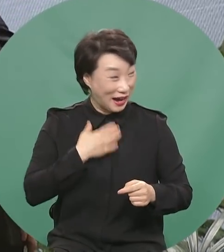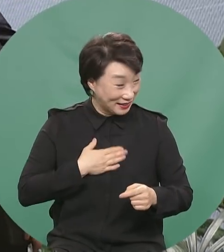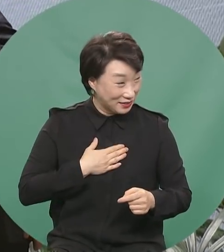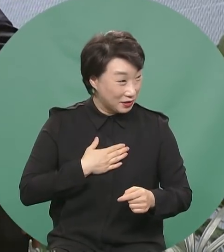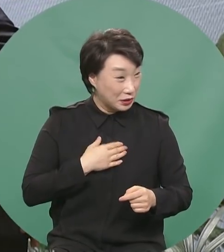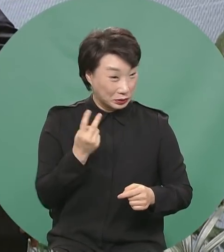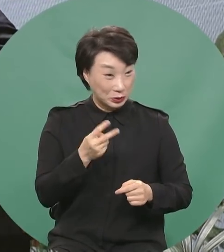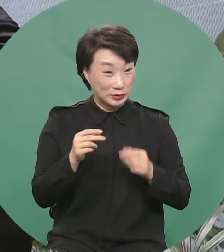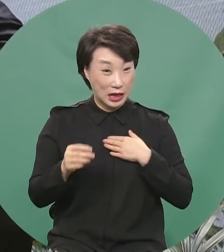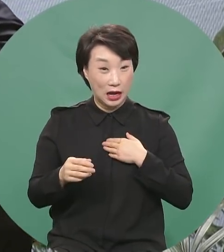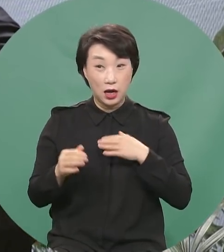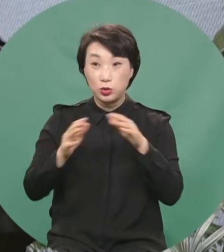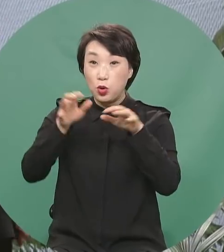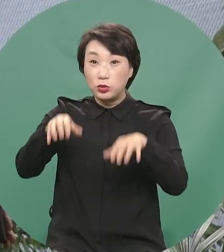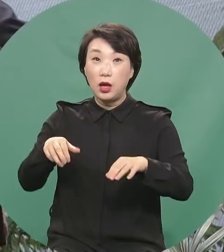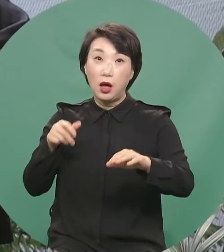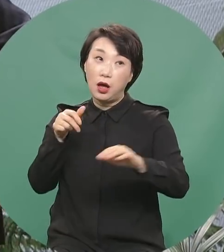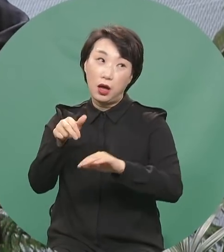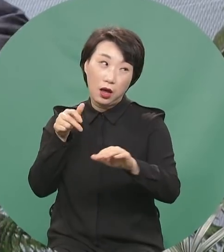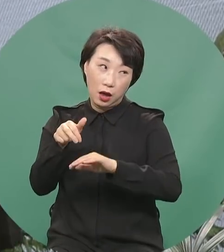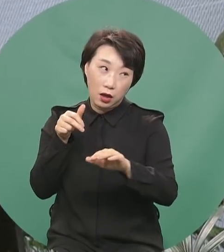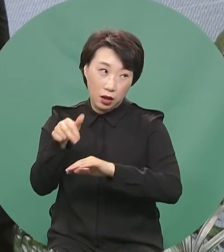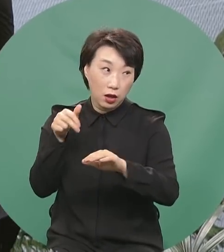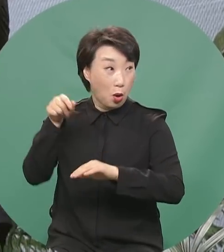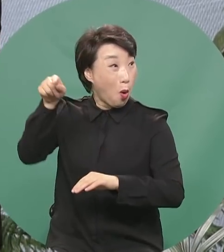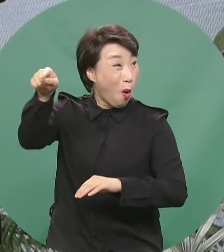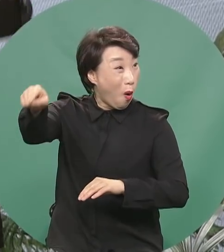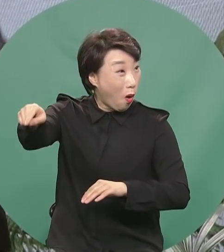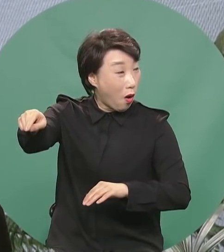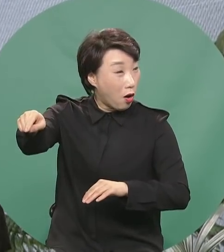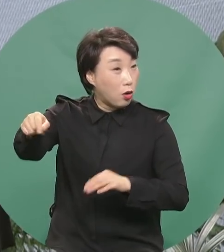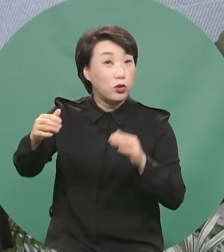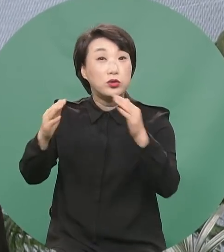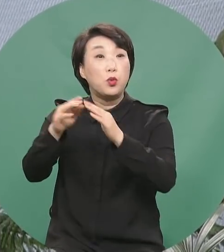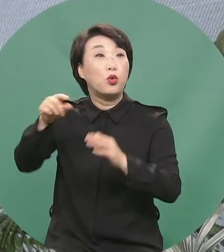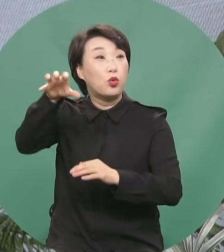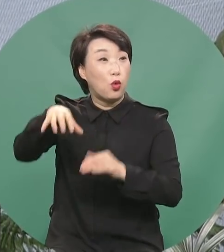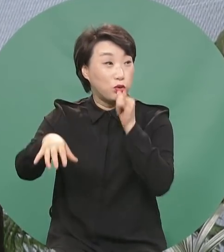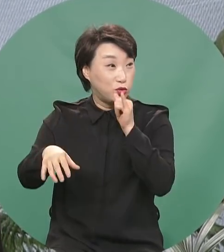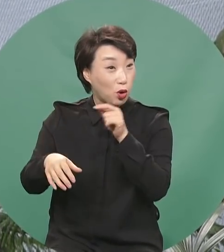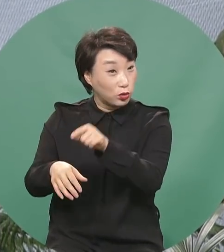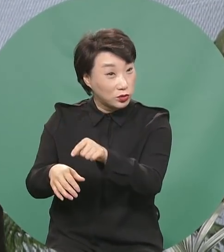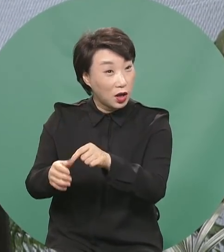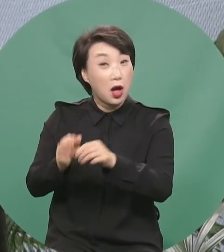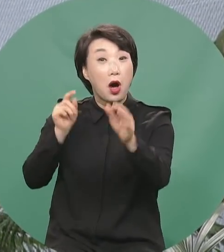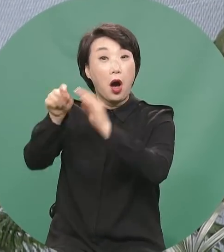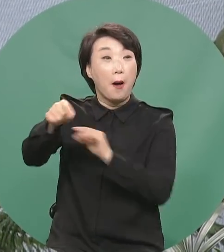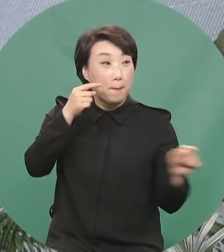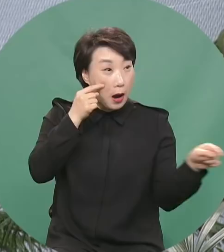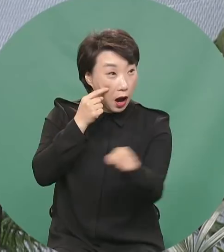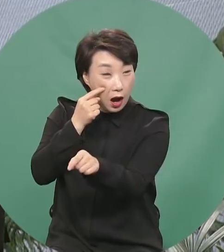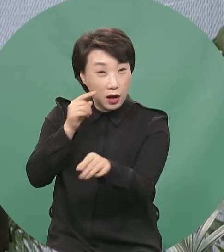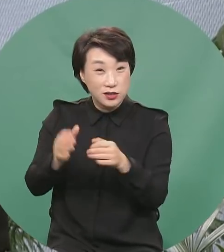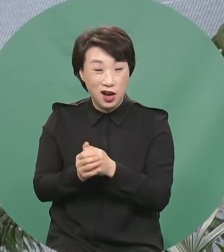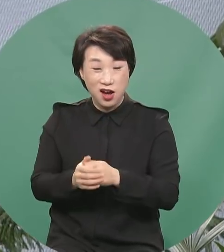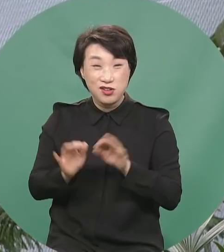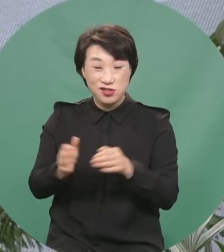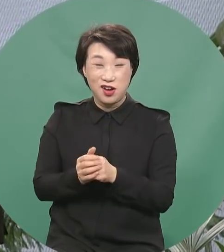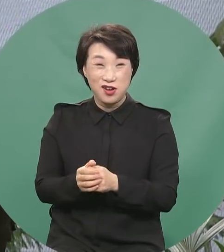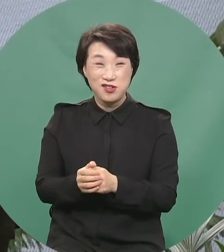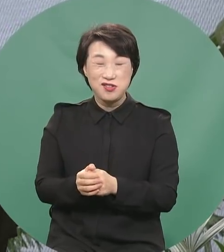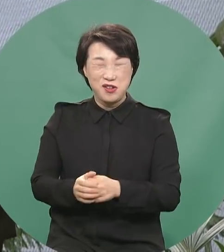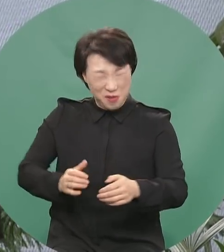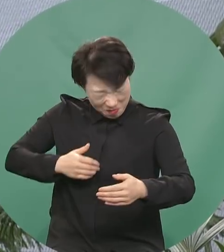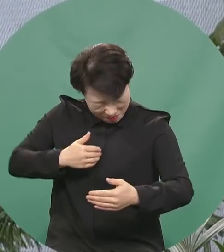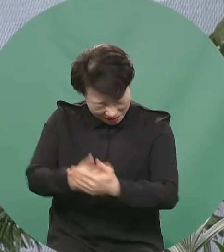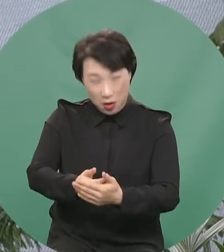이 동네 저 동네 저 동네를 거쳐갔더니 이런 집이 있더라. 네 거기 가면 말이야 시끄러우나